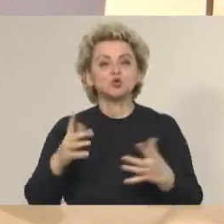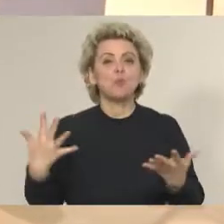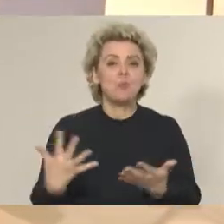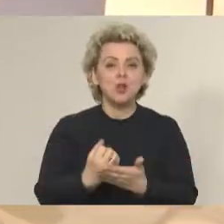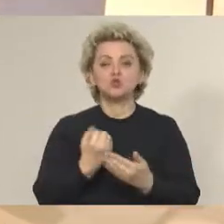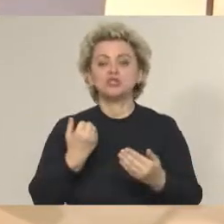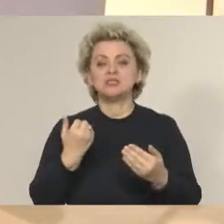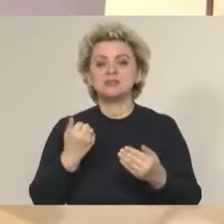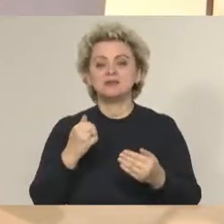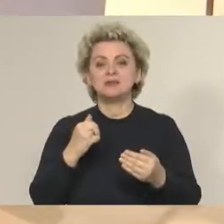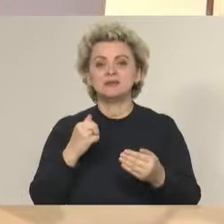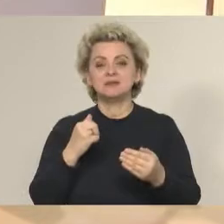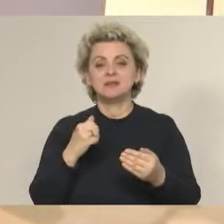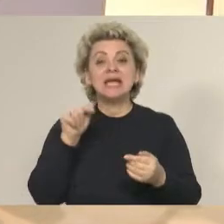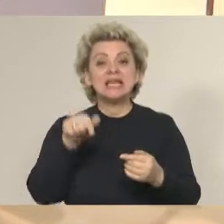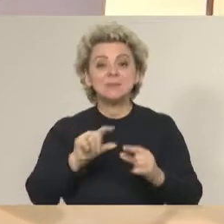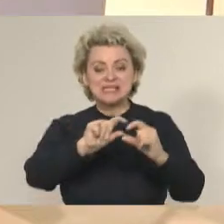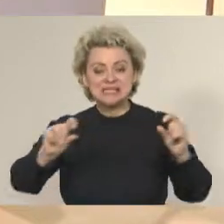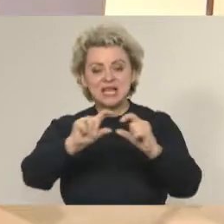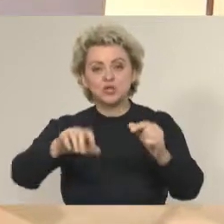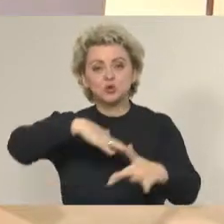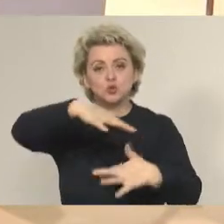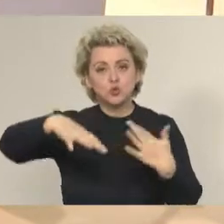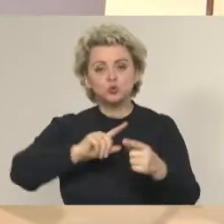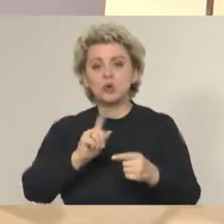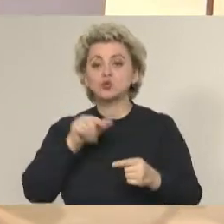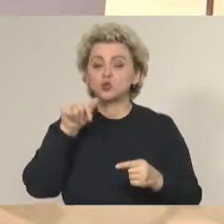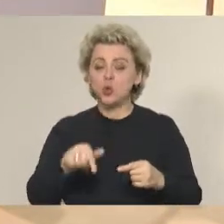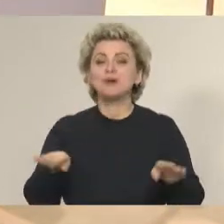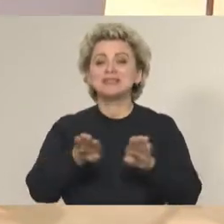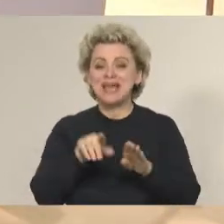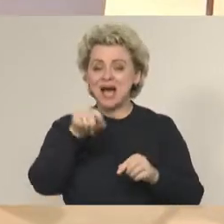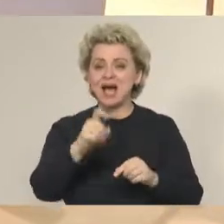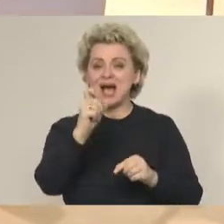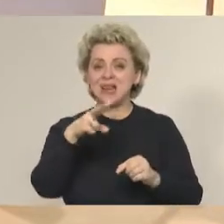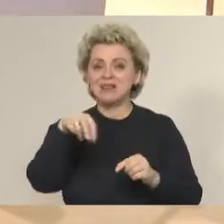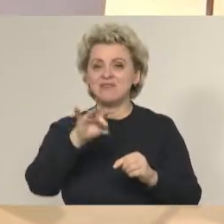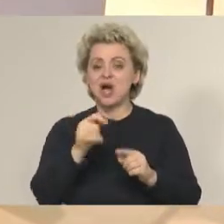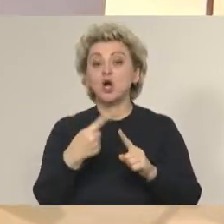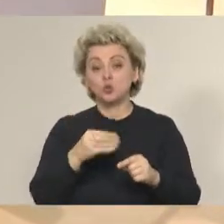получить именно слоисто-волокнистую структуру, чтобы та халва, которую мы будем